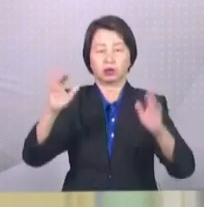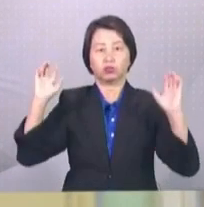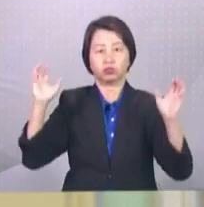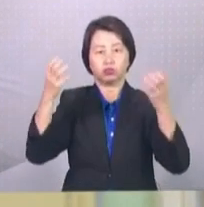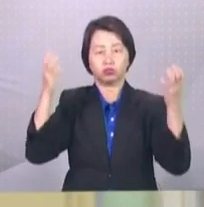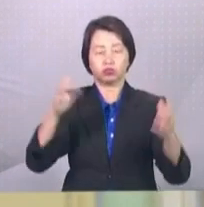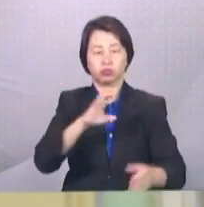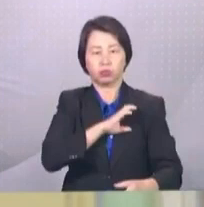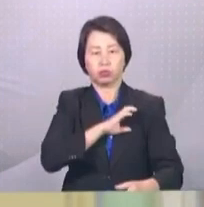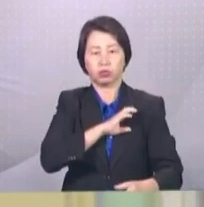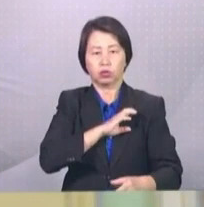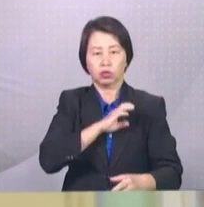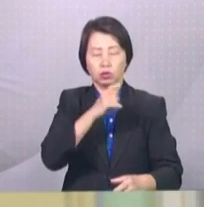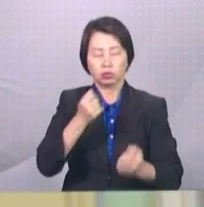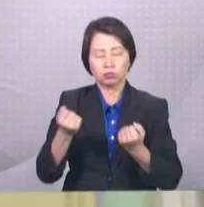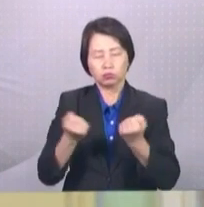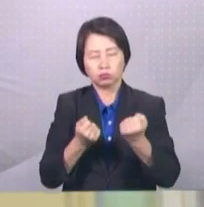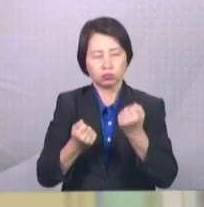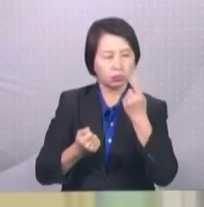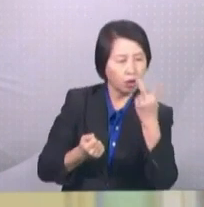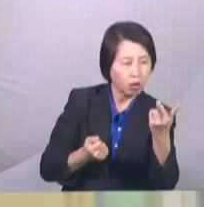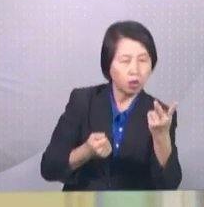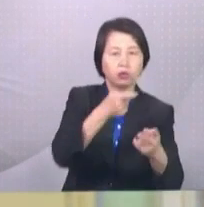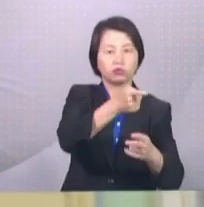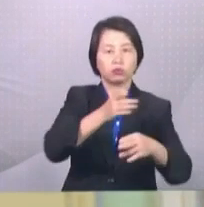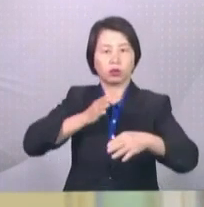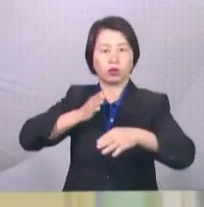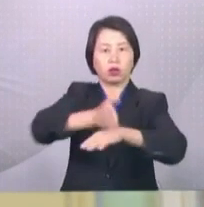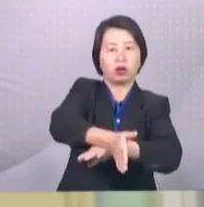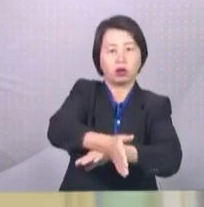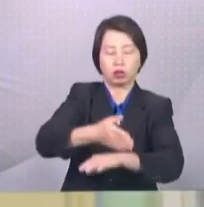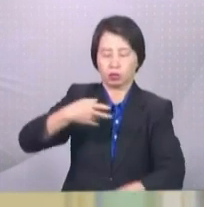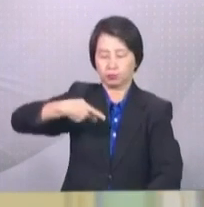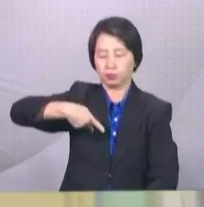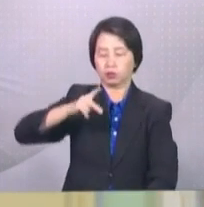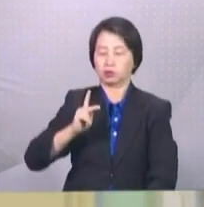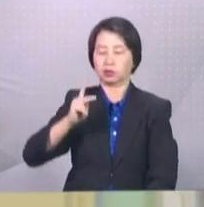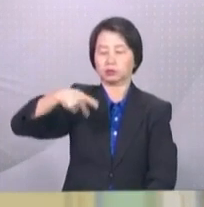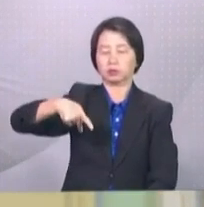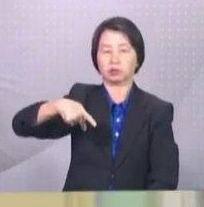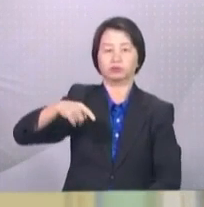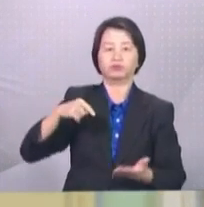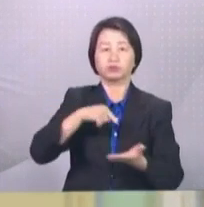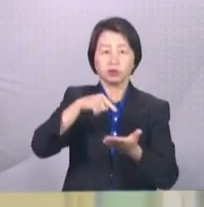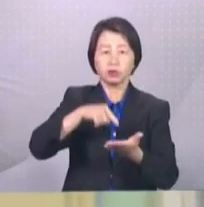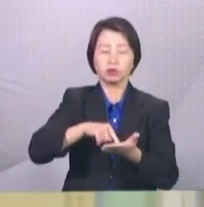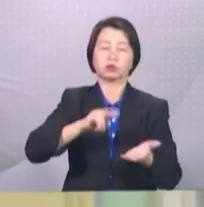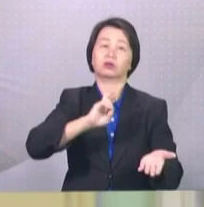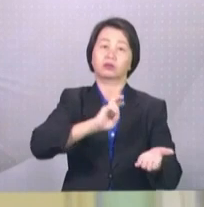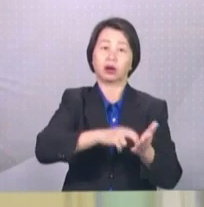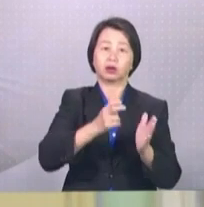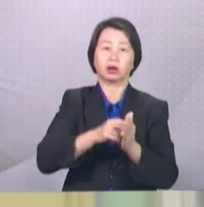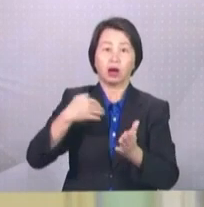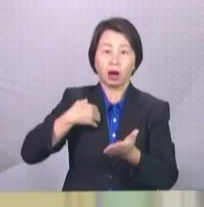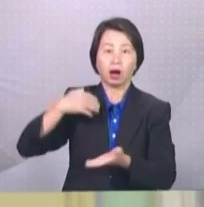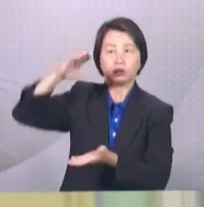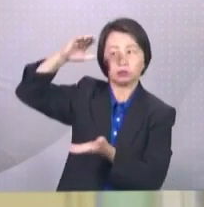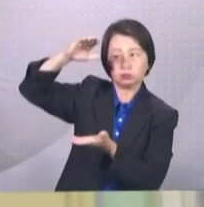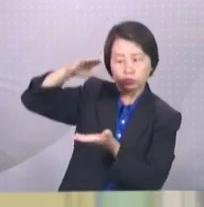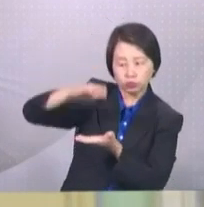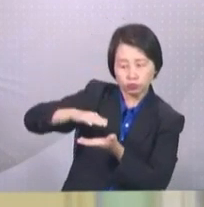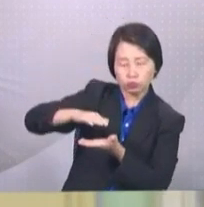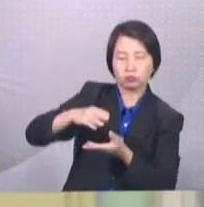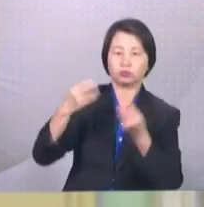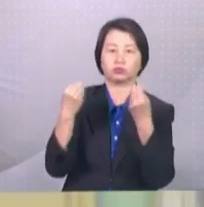melanggar PKP dan ini jelas menunjukkan terdapat penurunan dari